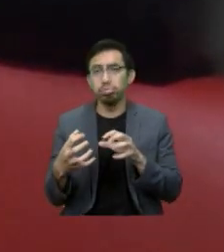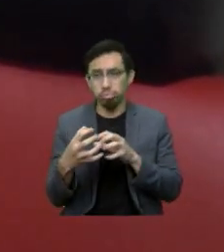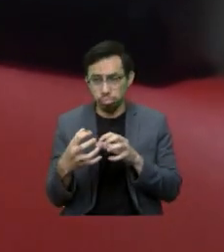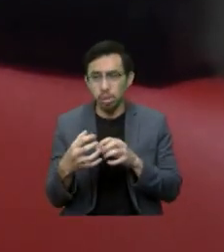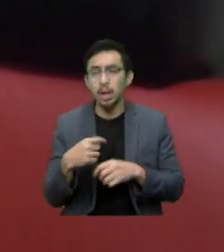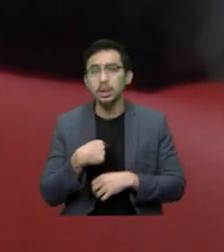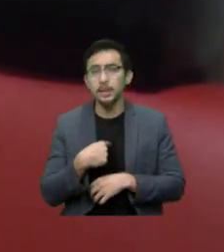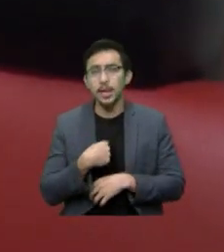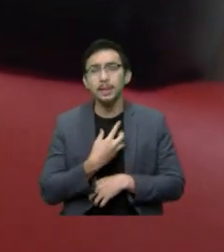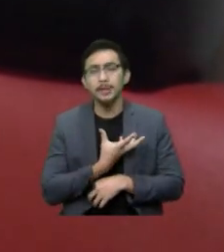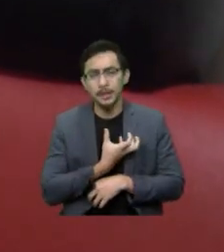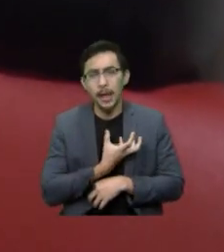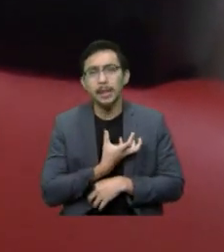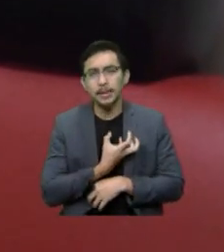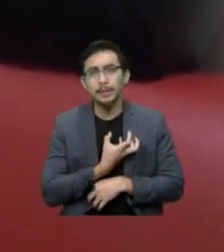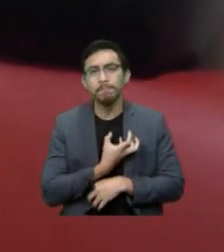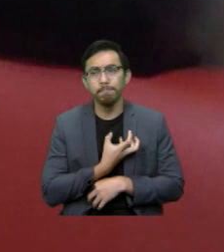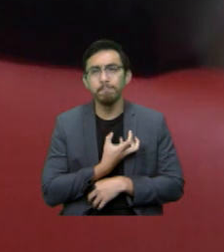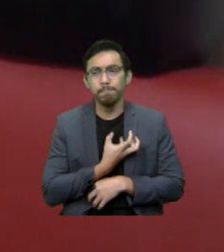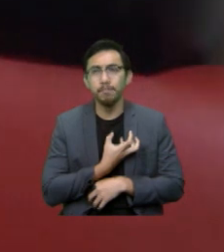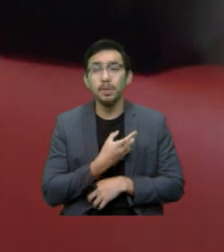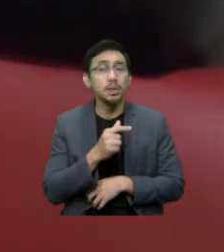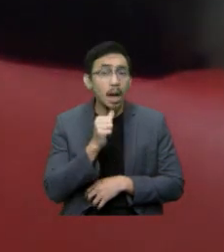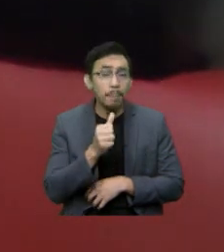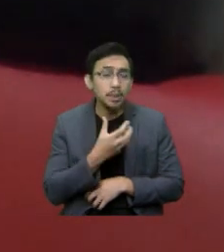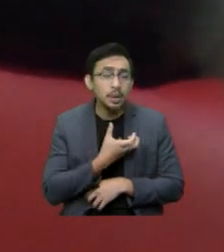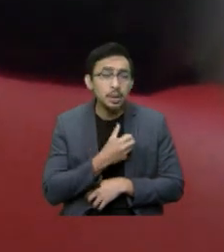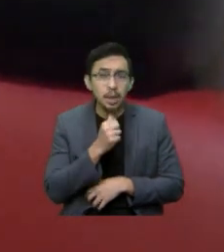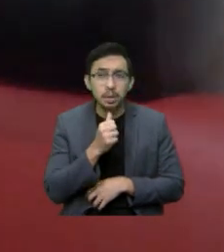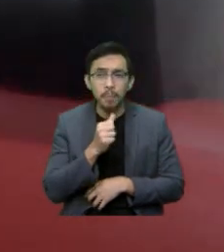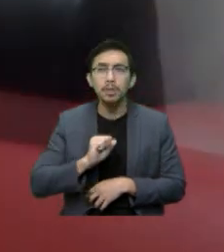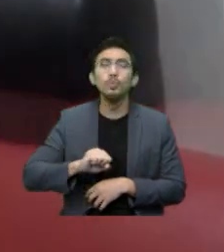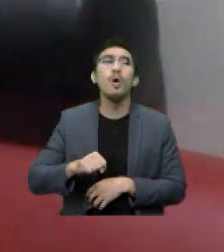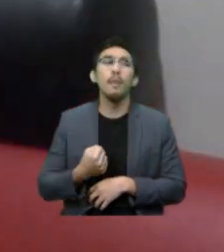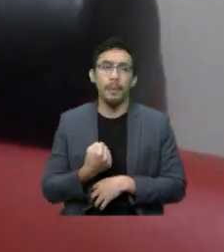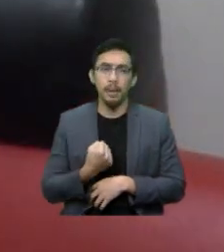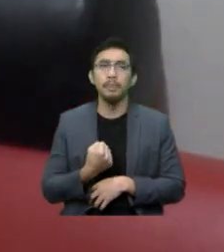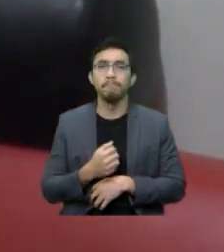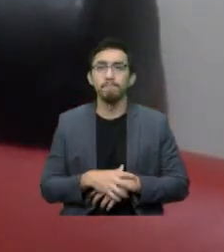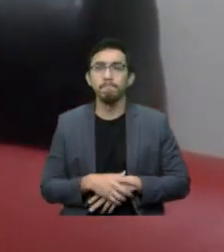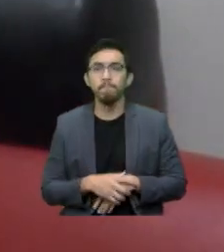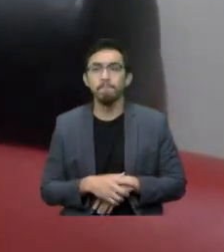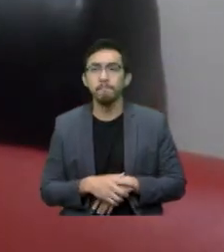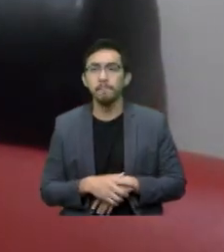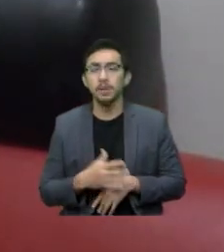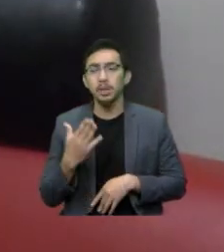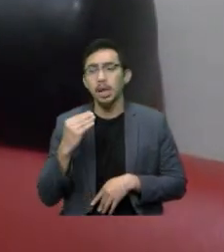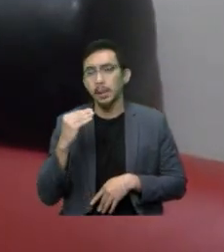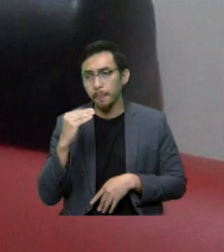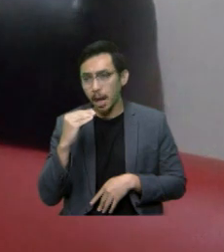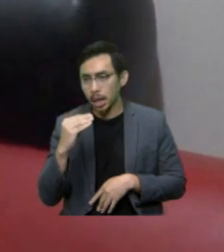cemburu? Sakit hati sama siapa? Sama suami. Oh. Saya tahu, aku tahu-tahu pagi tuh